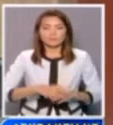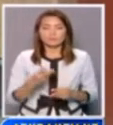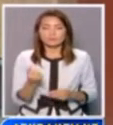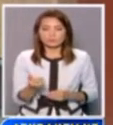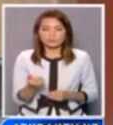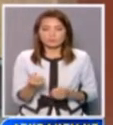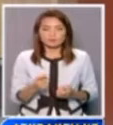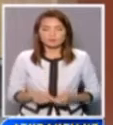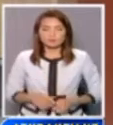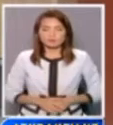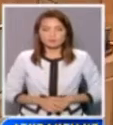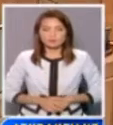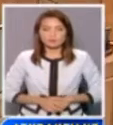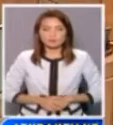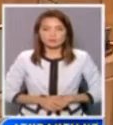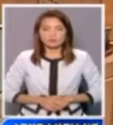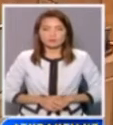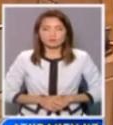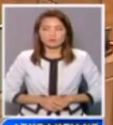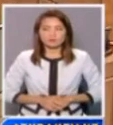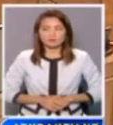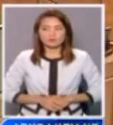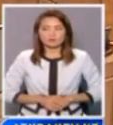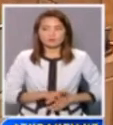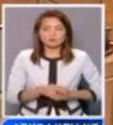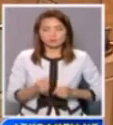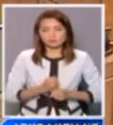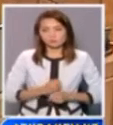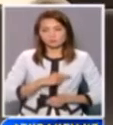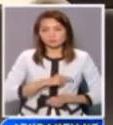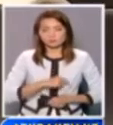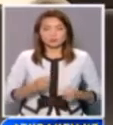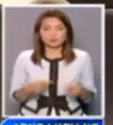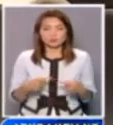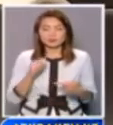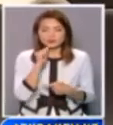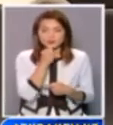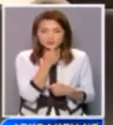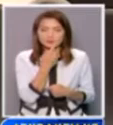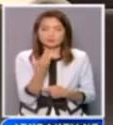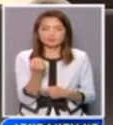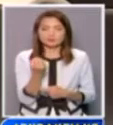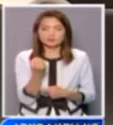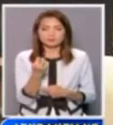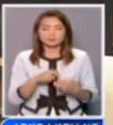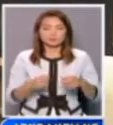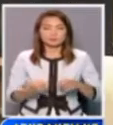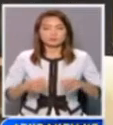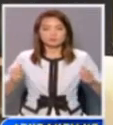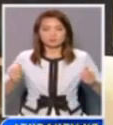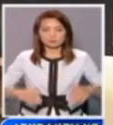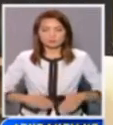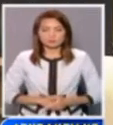емес, ол қаржылардың барлығы нақты экономикалық әлеуметтік мәселелерді